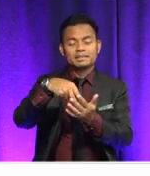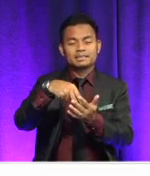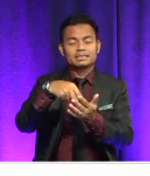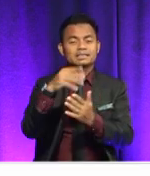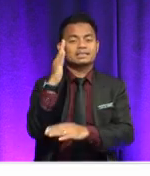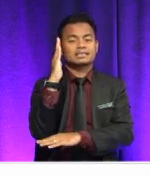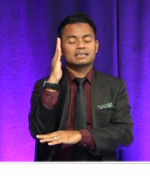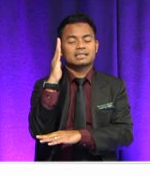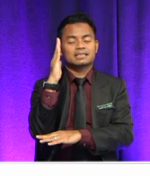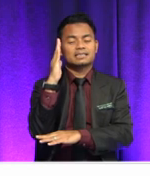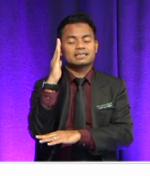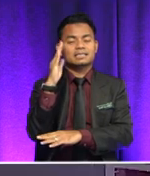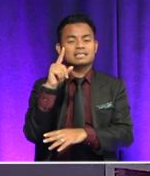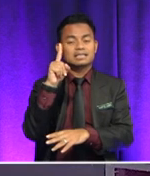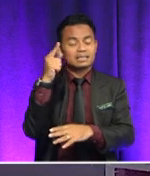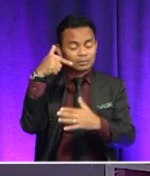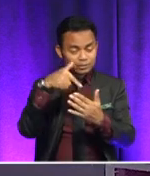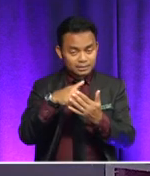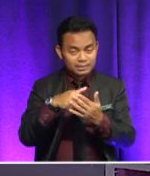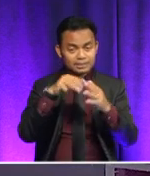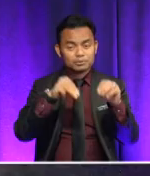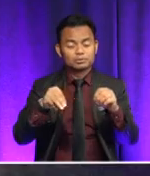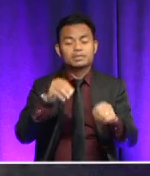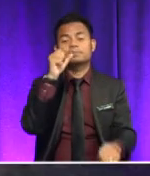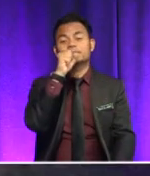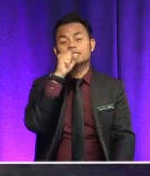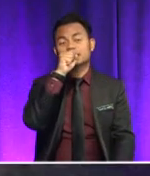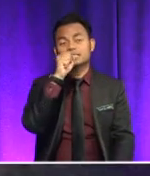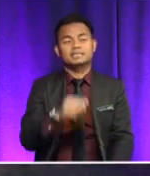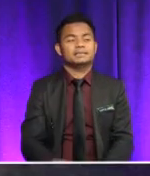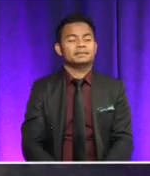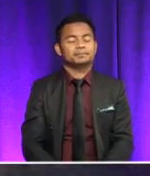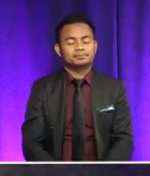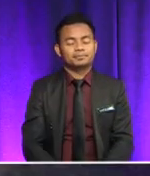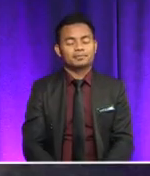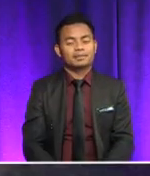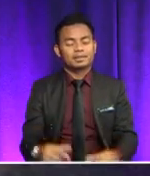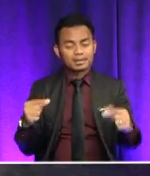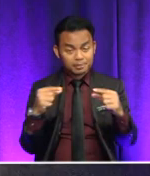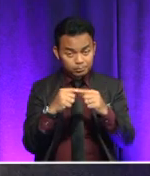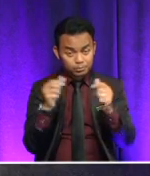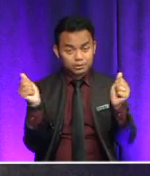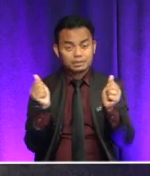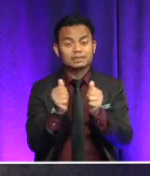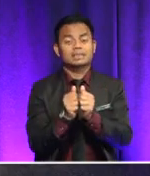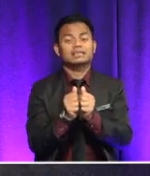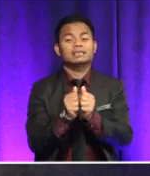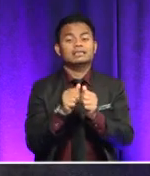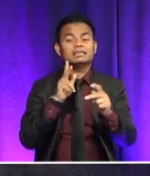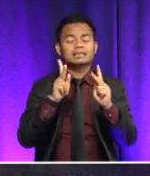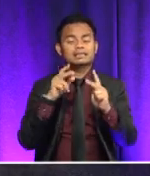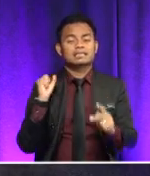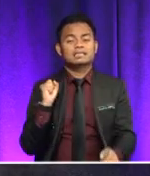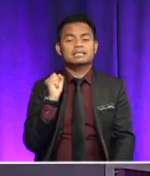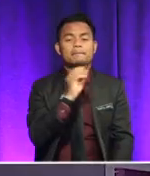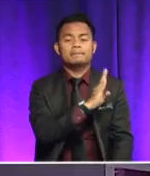bernyanyi itu dinamakan gabungan kita gabungkan dengan menggunakan kata hubung sambil di situ dan pun boleh macam itu